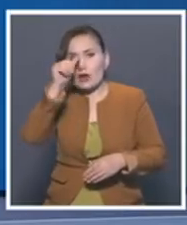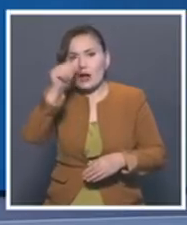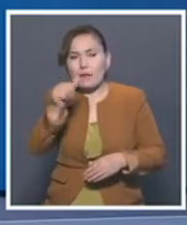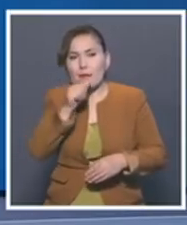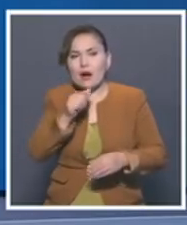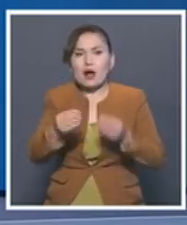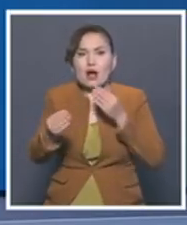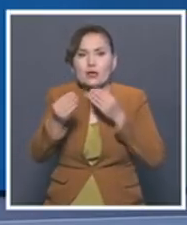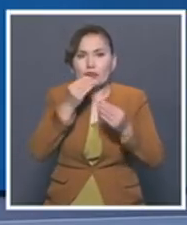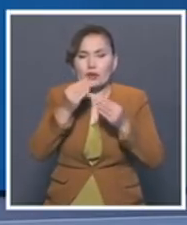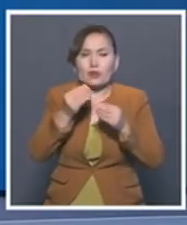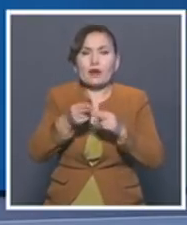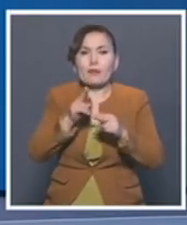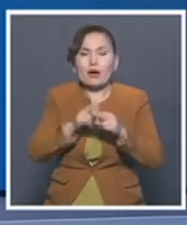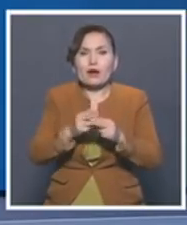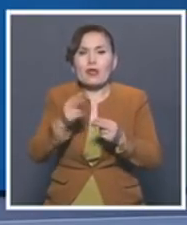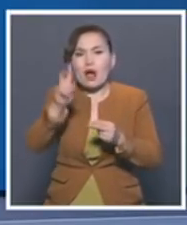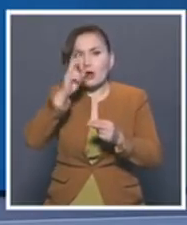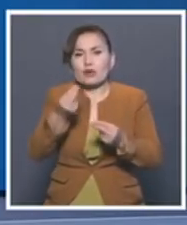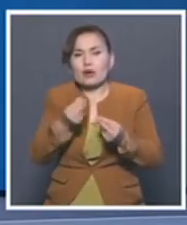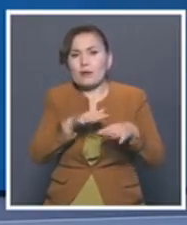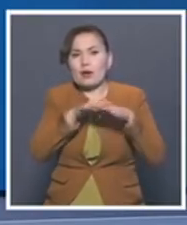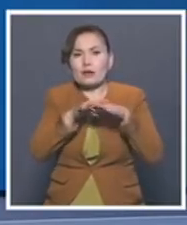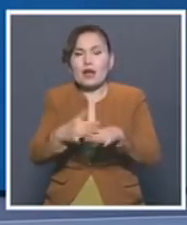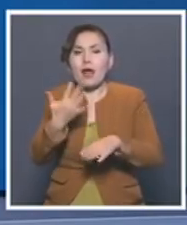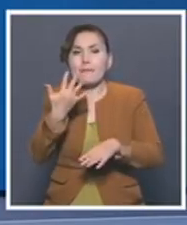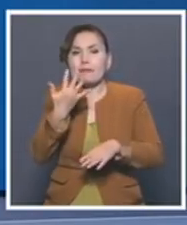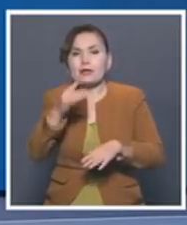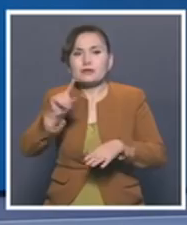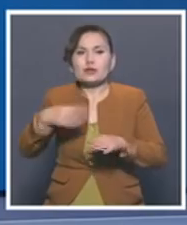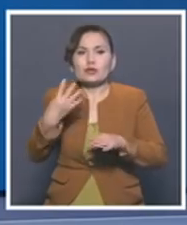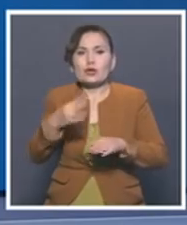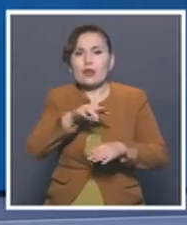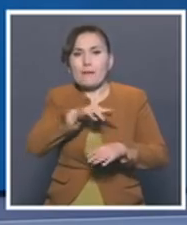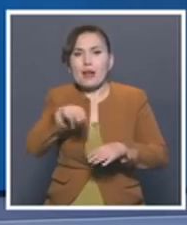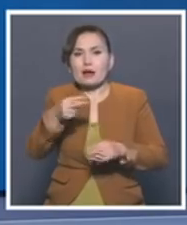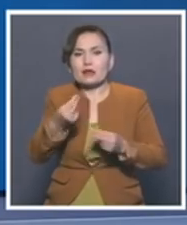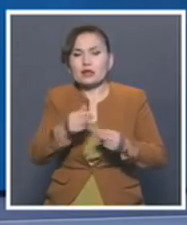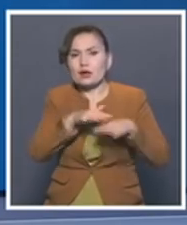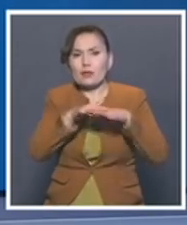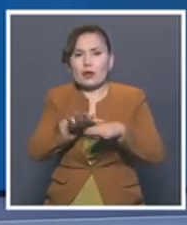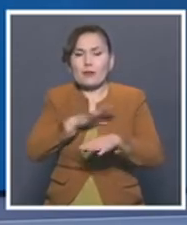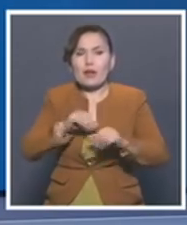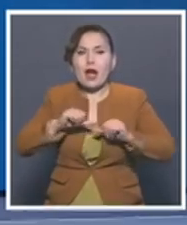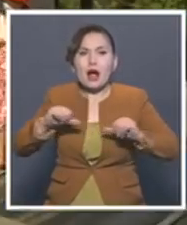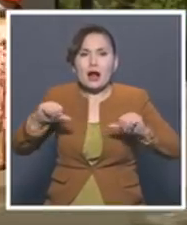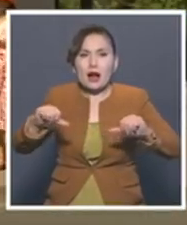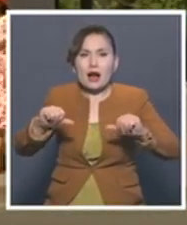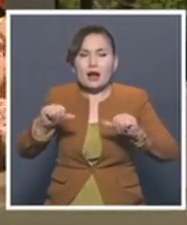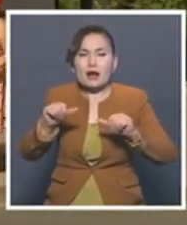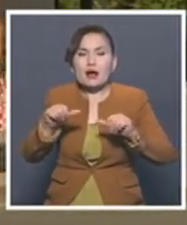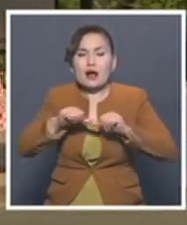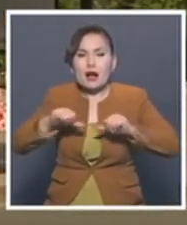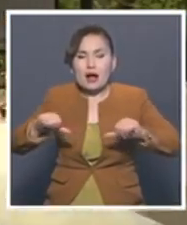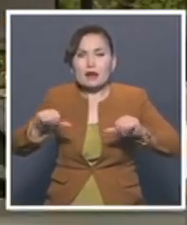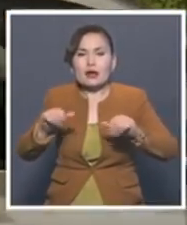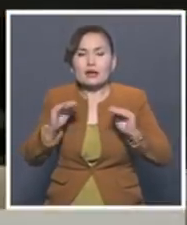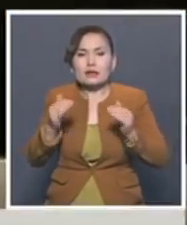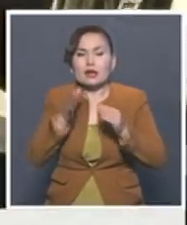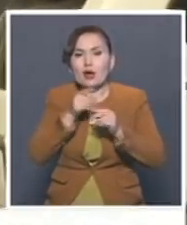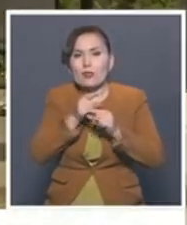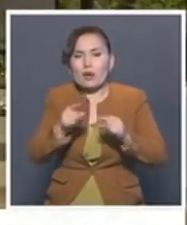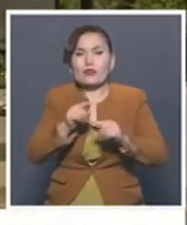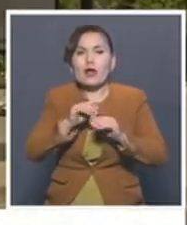тұрмыстық жиынтық үшін төлем алды. Бұл үшін мемлекеттен 5,4 миллиард теңге бөлінді. Карантин кезінде мұндай көмекке көп балалы